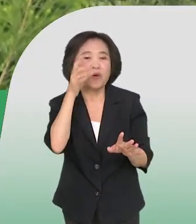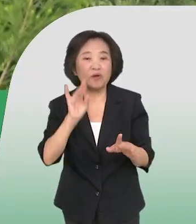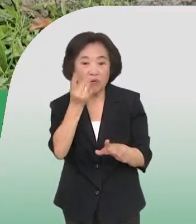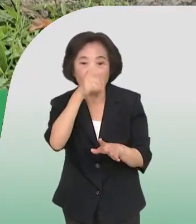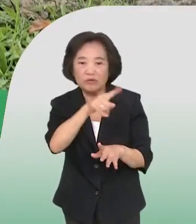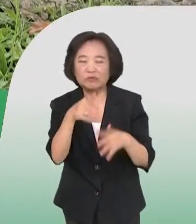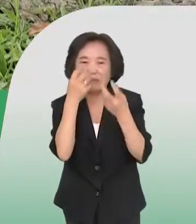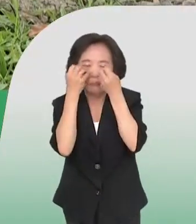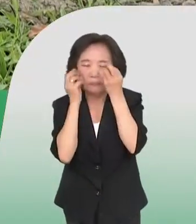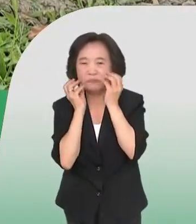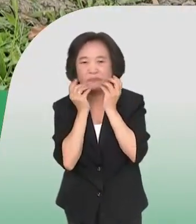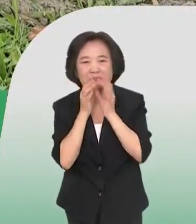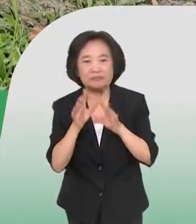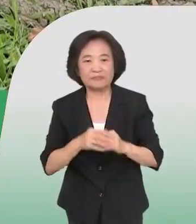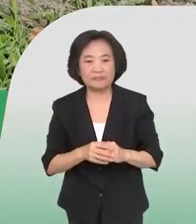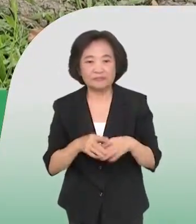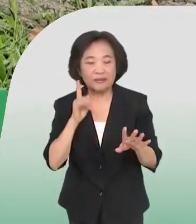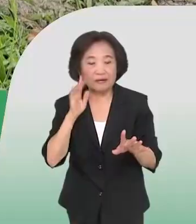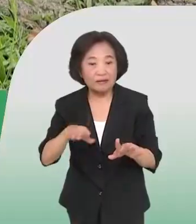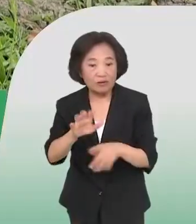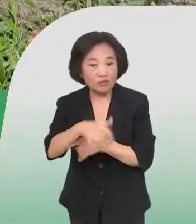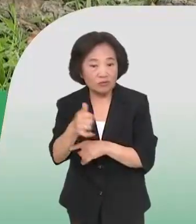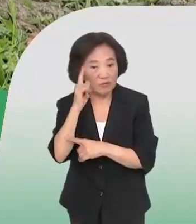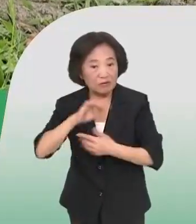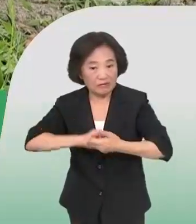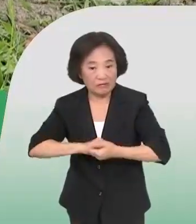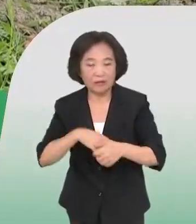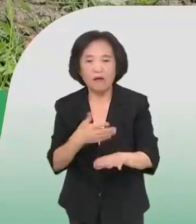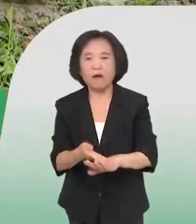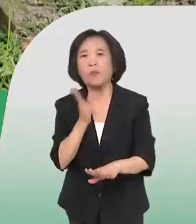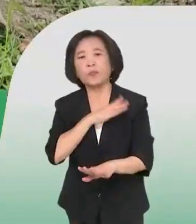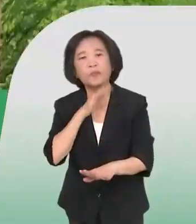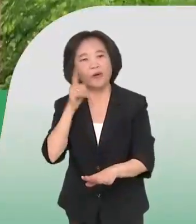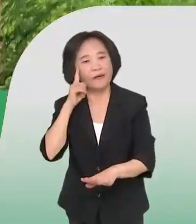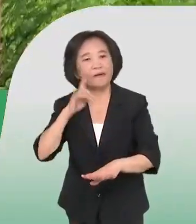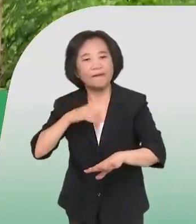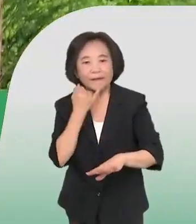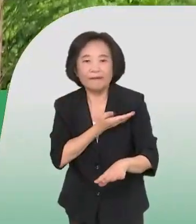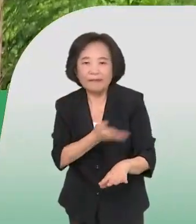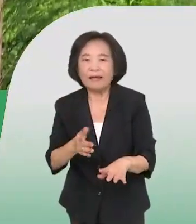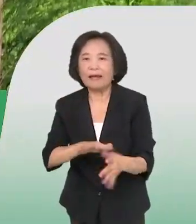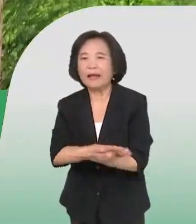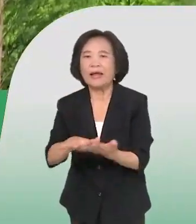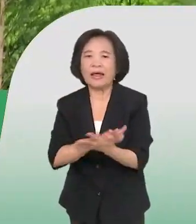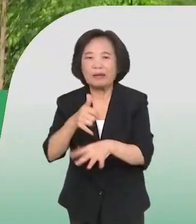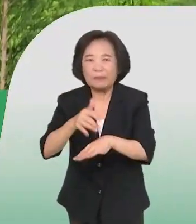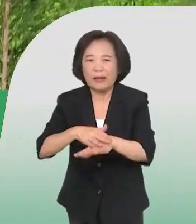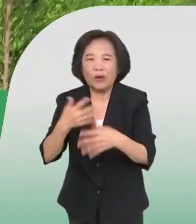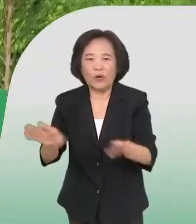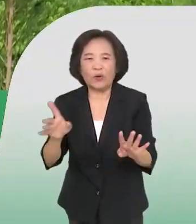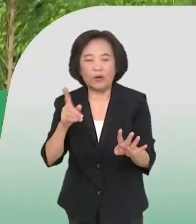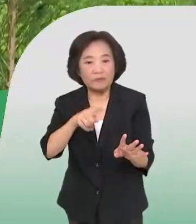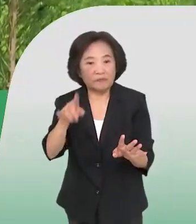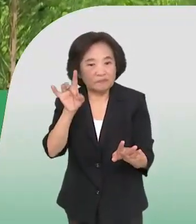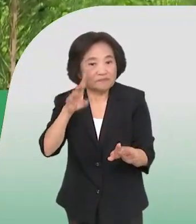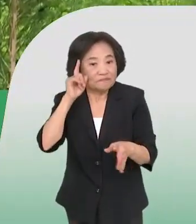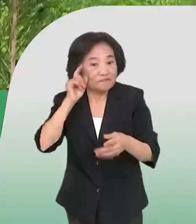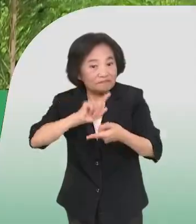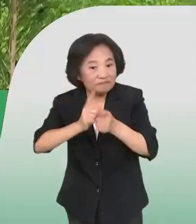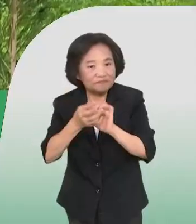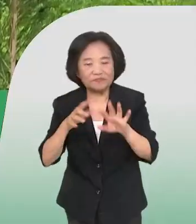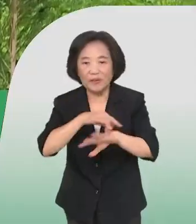友 天中下接收目睭表弟离开海个土地四彩机上草大怒上问出为多关违法